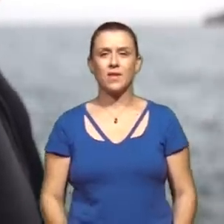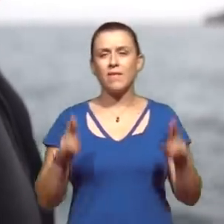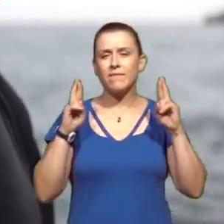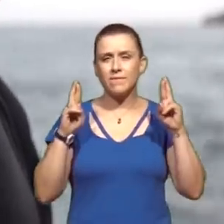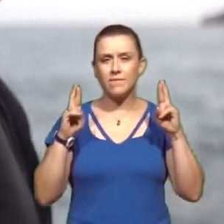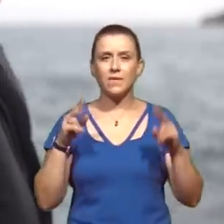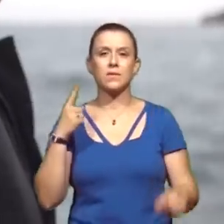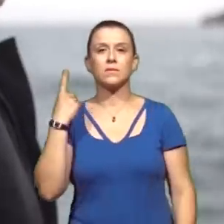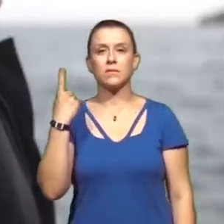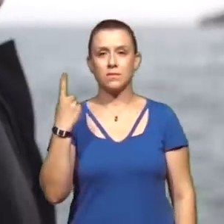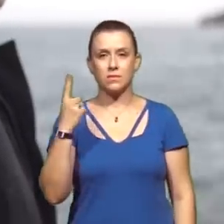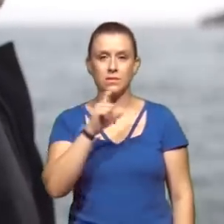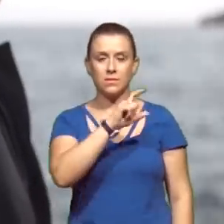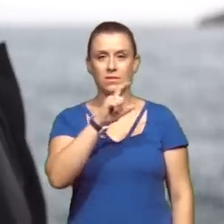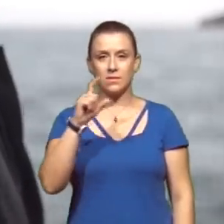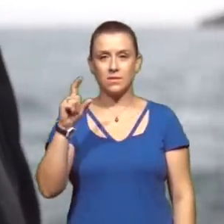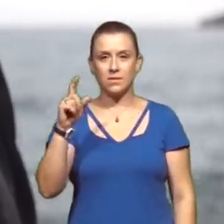Να κρατούσε μια